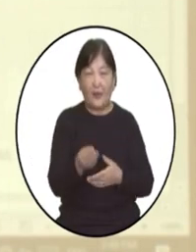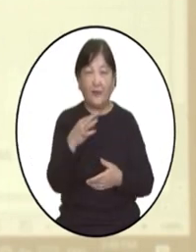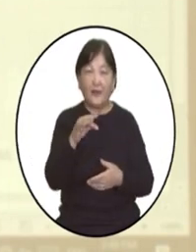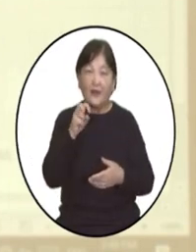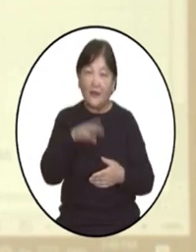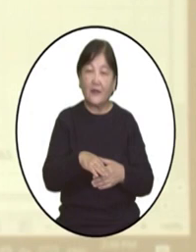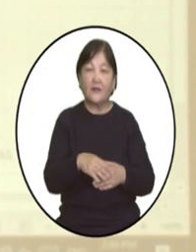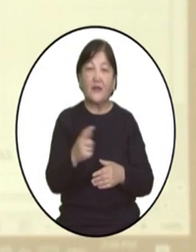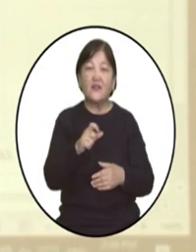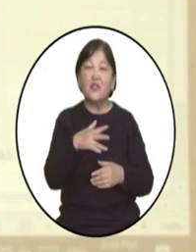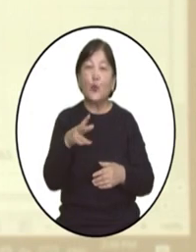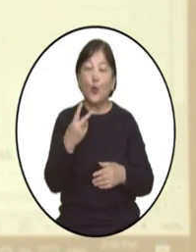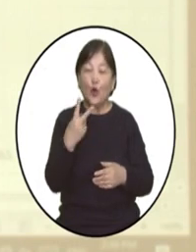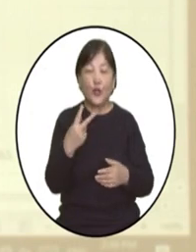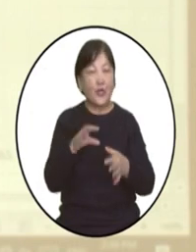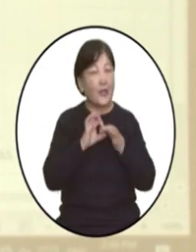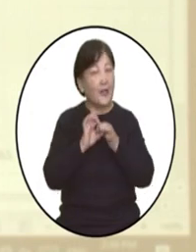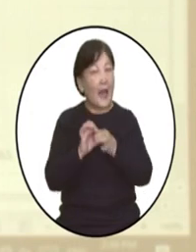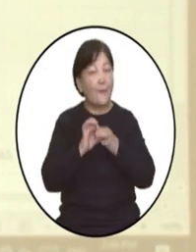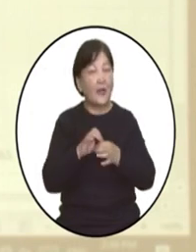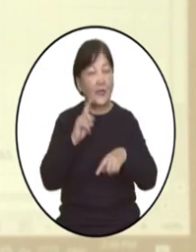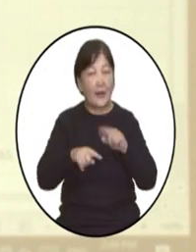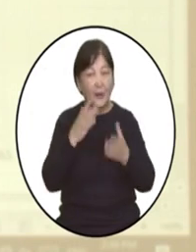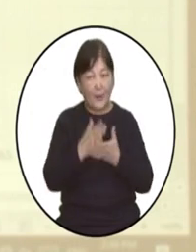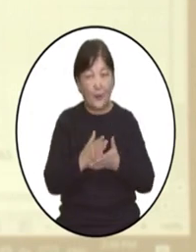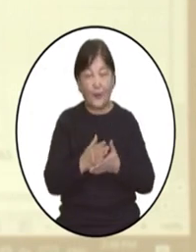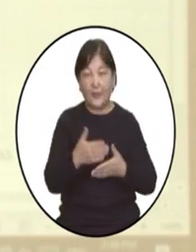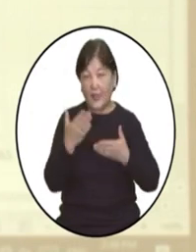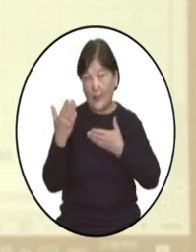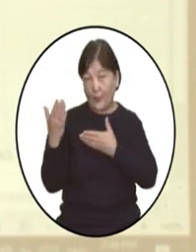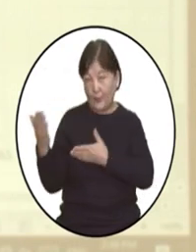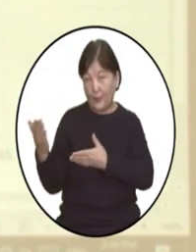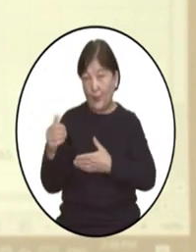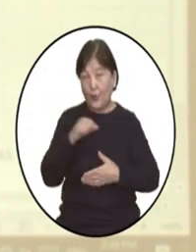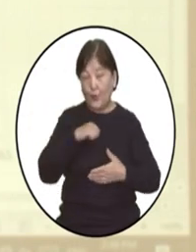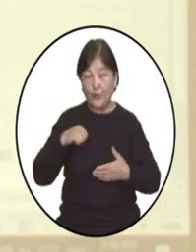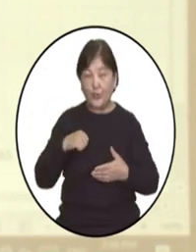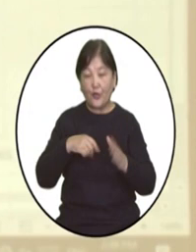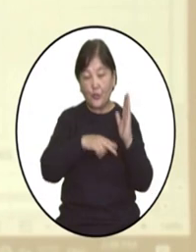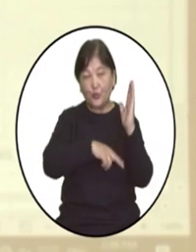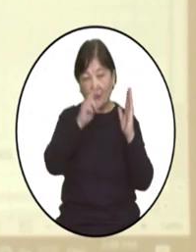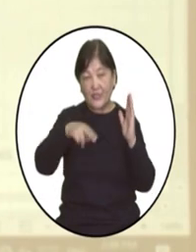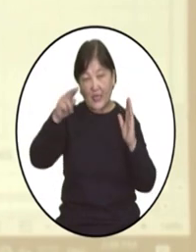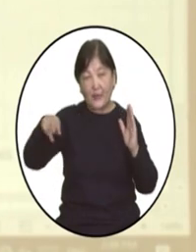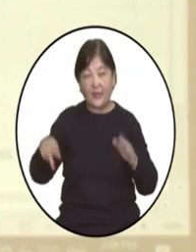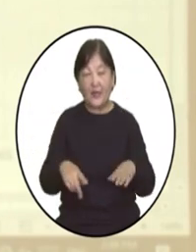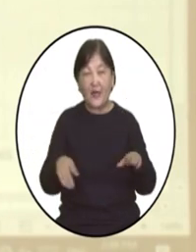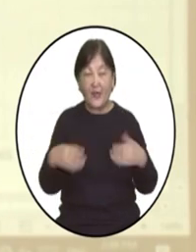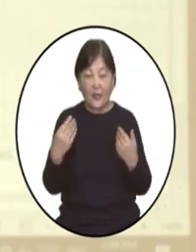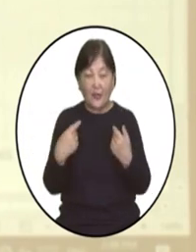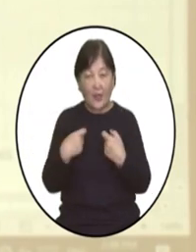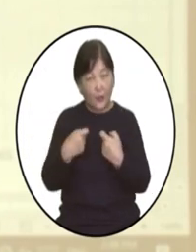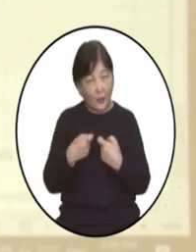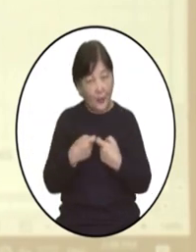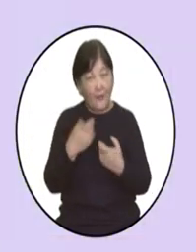эзлэхүний хоорондын хамаарал яаж энд харагдаж байгааг та нар өөрсдийнхөө зурсан графикаа тулгаж үзээрэй.